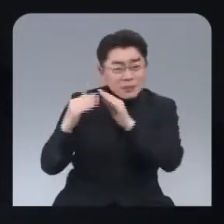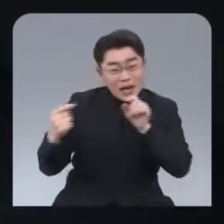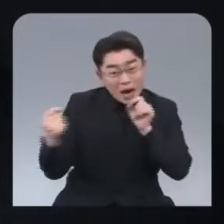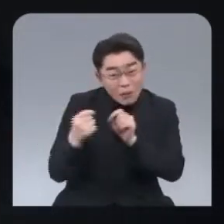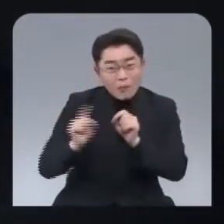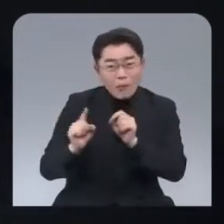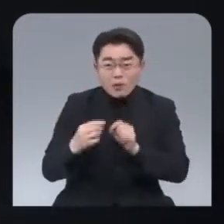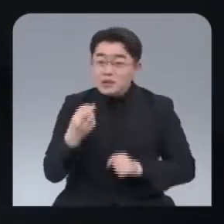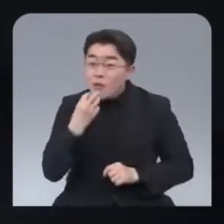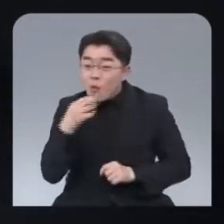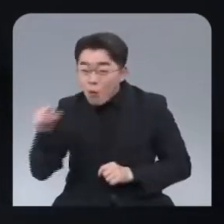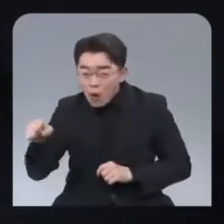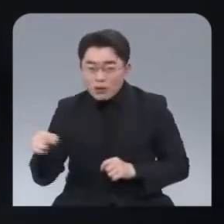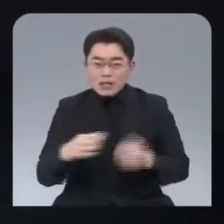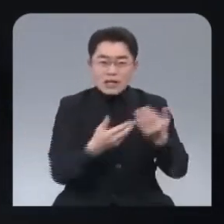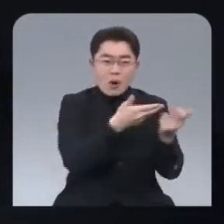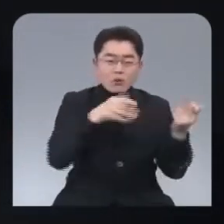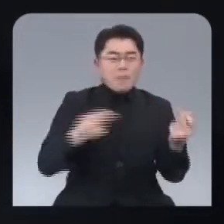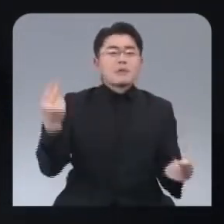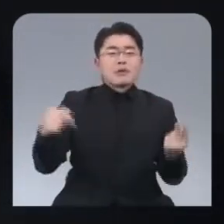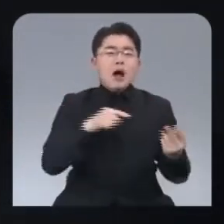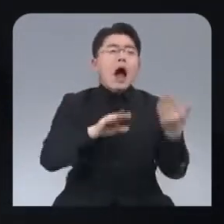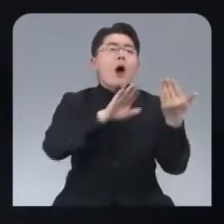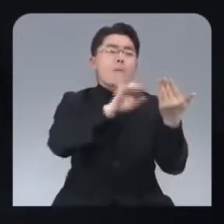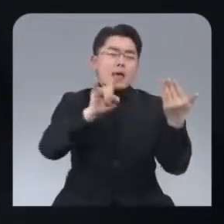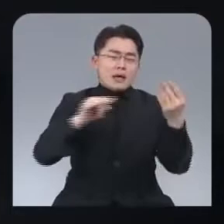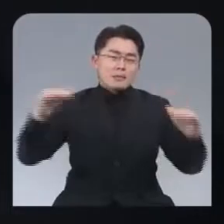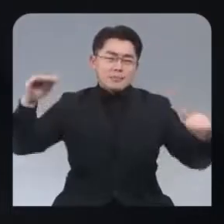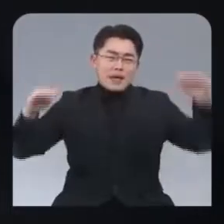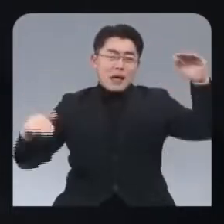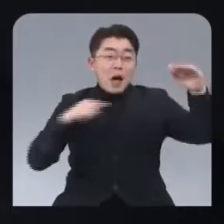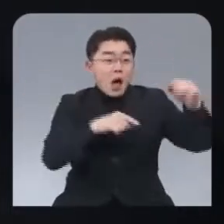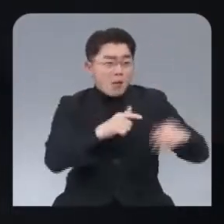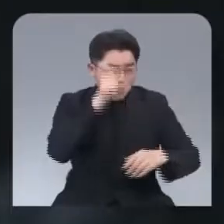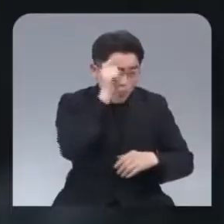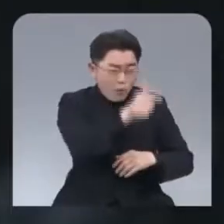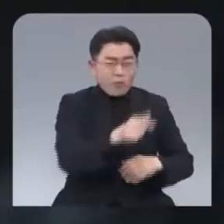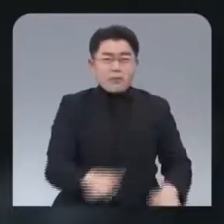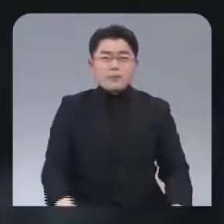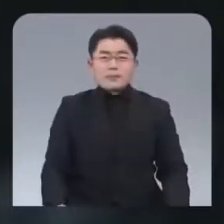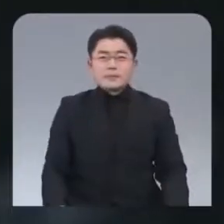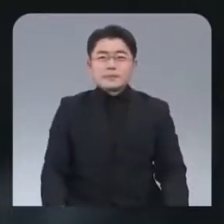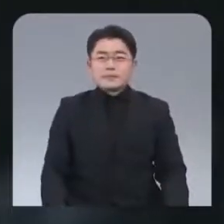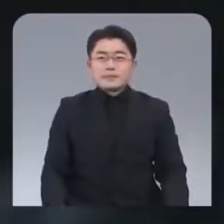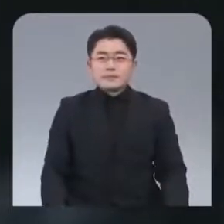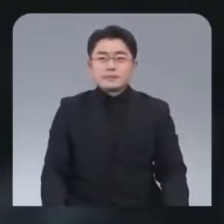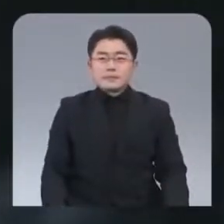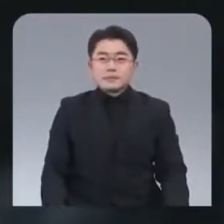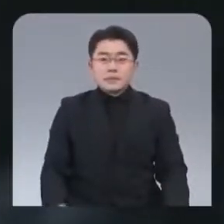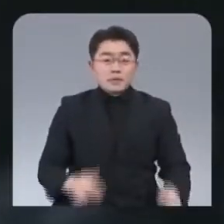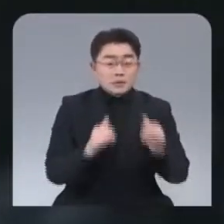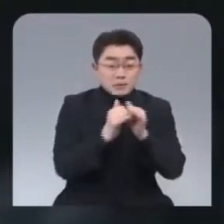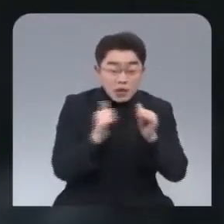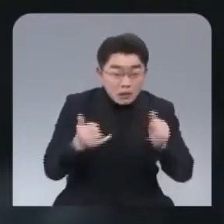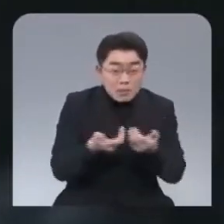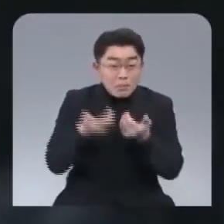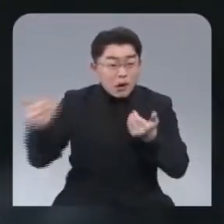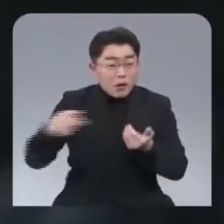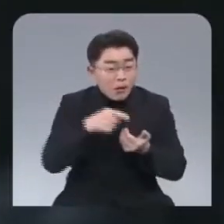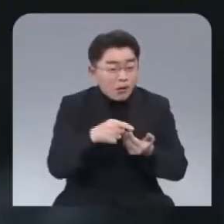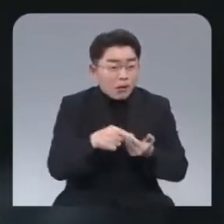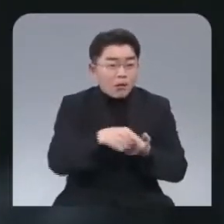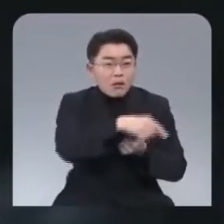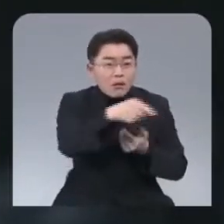서울과 강원도 9배 정도 격차를 보였습니다 사람이 떠나가니 살기 어려운